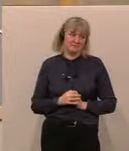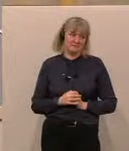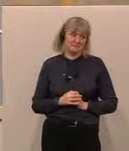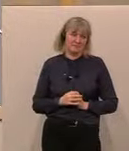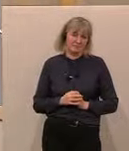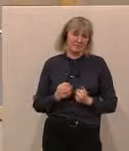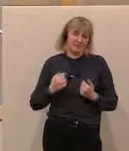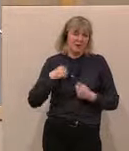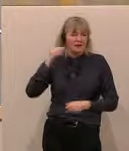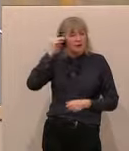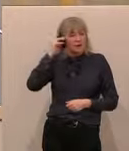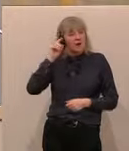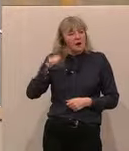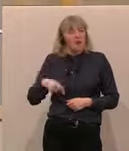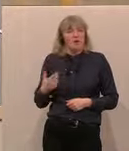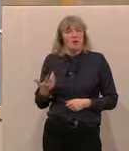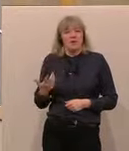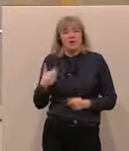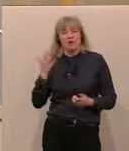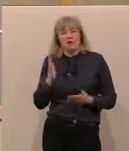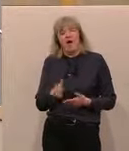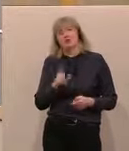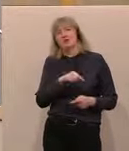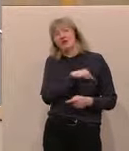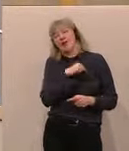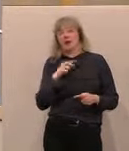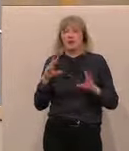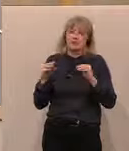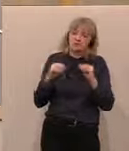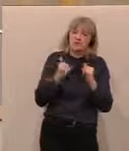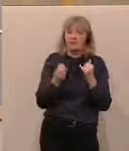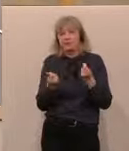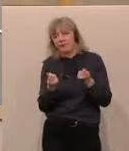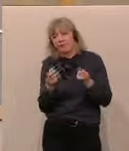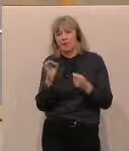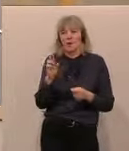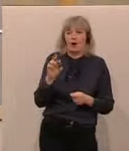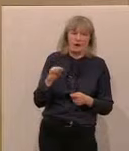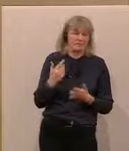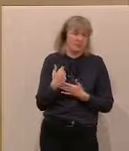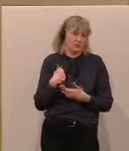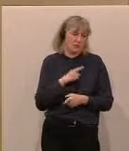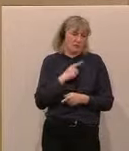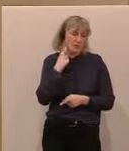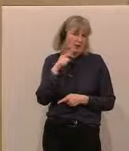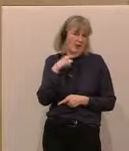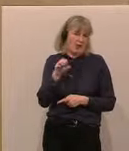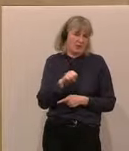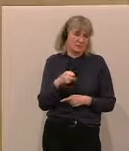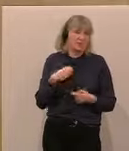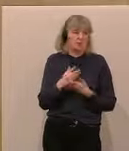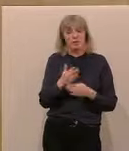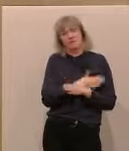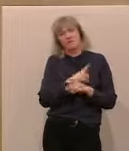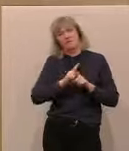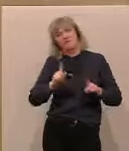Ich glaube auch, wir können lang und breit über die Finanzierung des ORFs diskutieren. Wir haben als NEOS da schon sehr früh